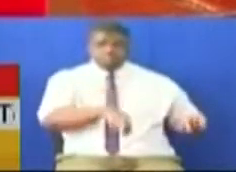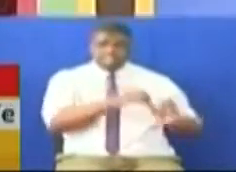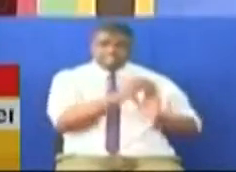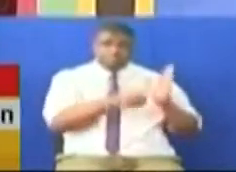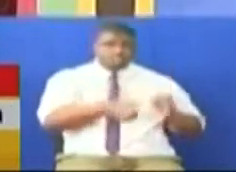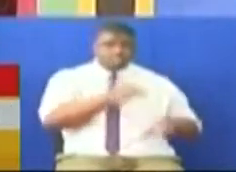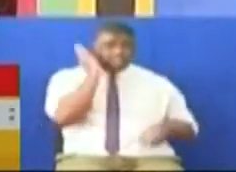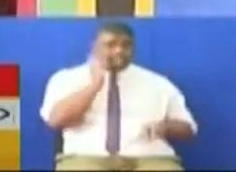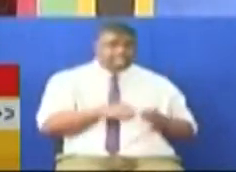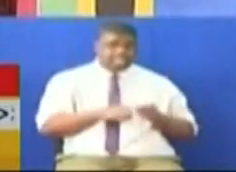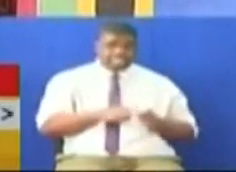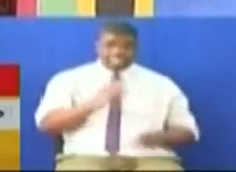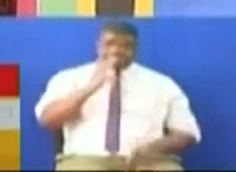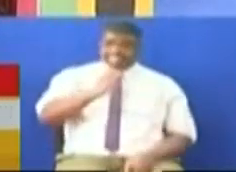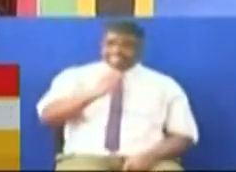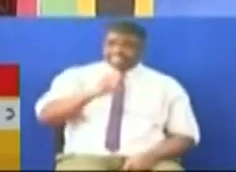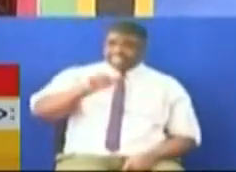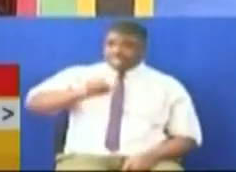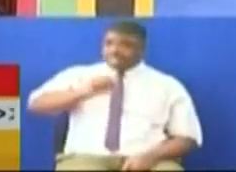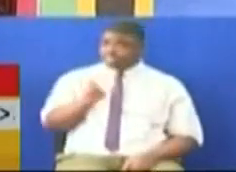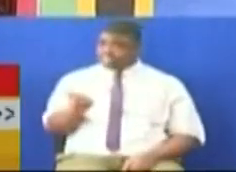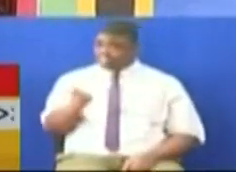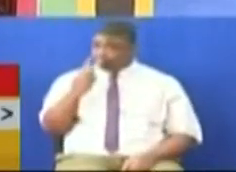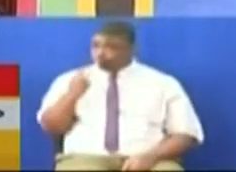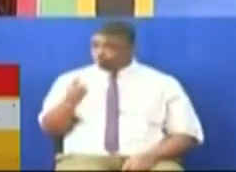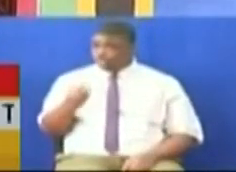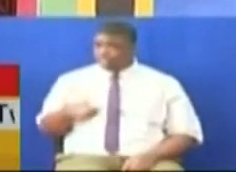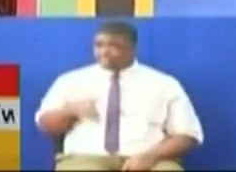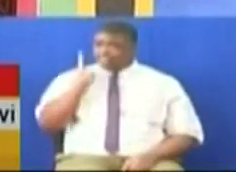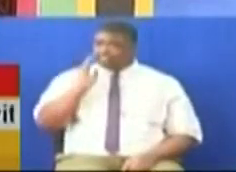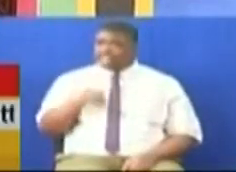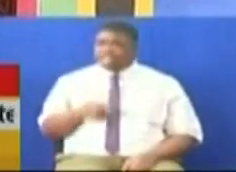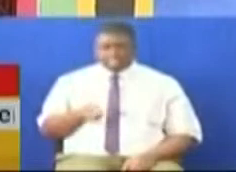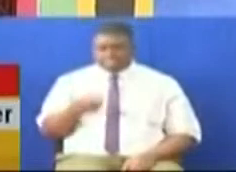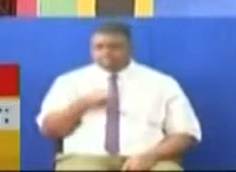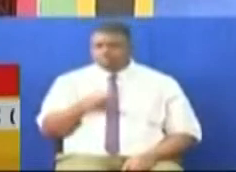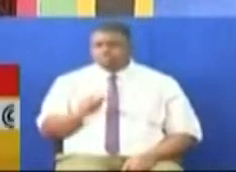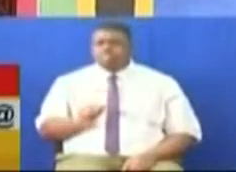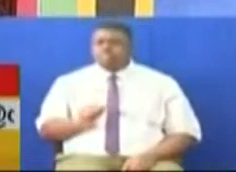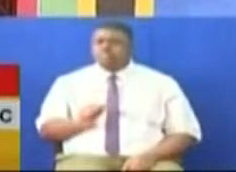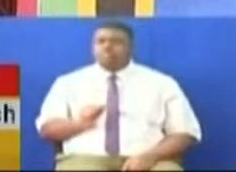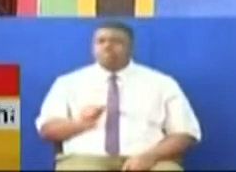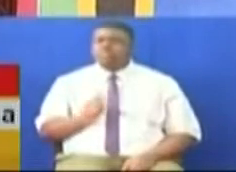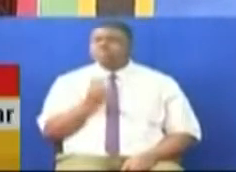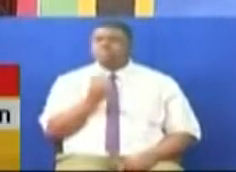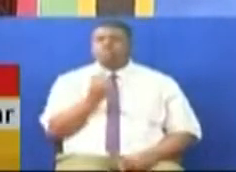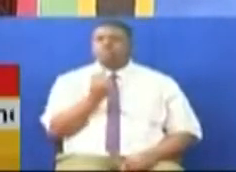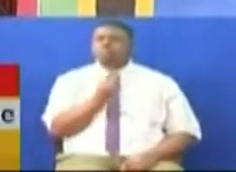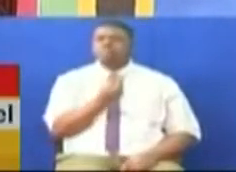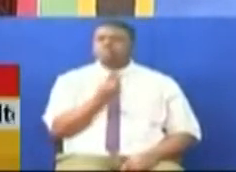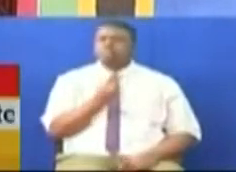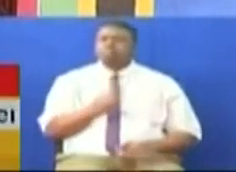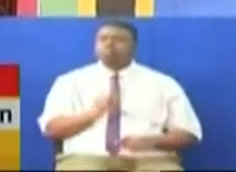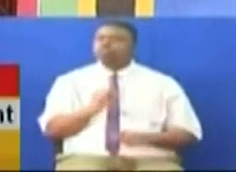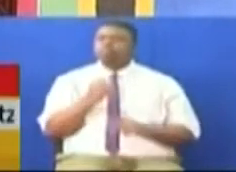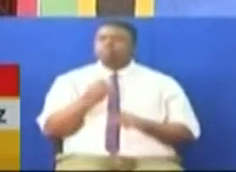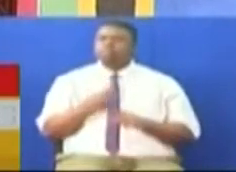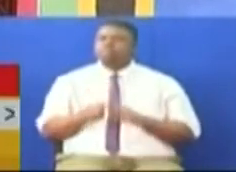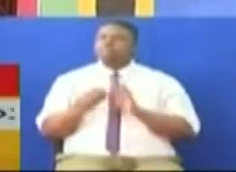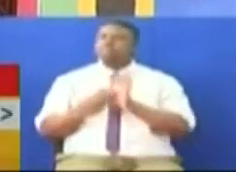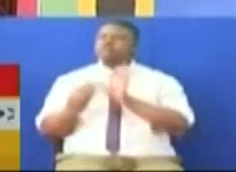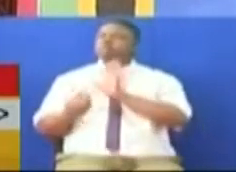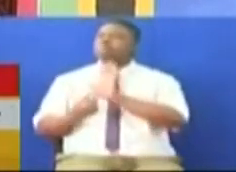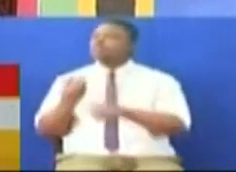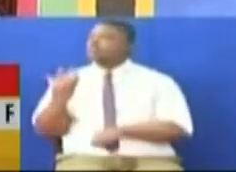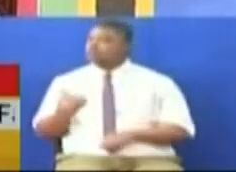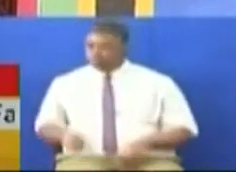Serikali ilikuwa inadaiwa karibuni trilioni 2 na bilioni 900 karibuni na 75. Lakini kati ya fedha